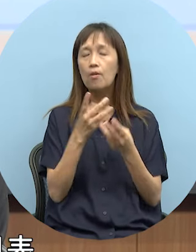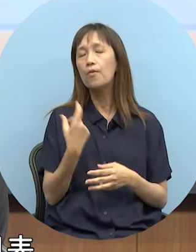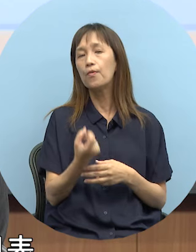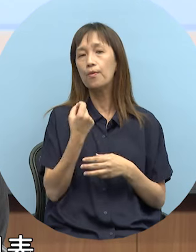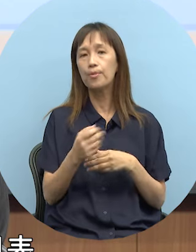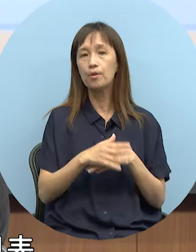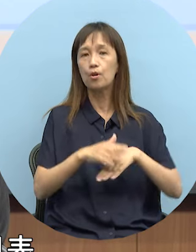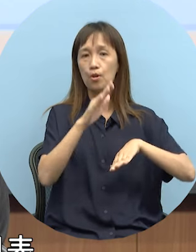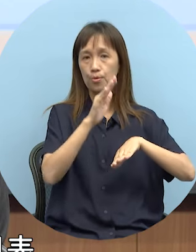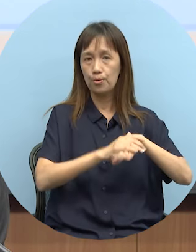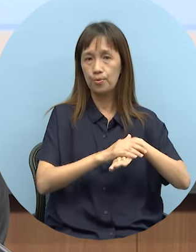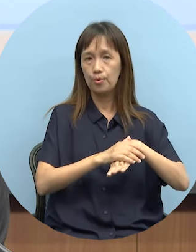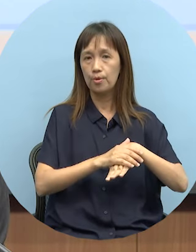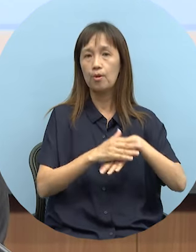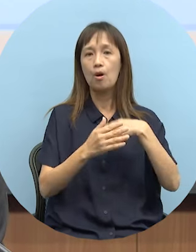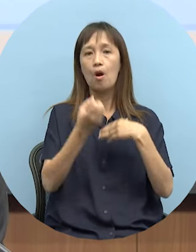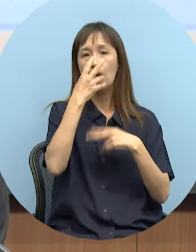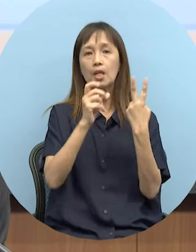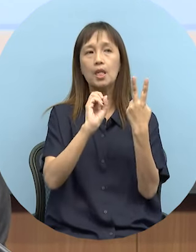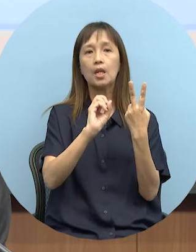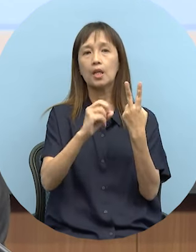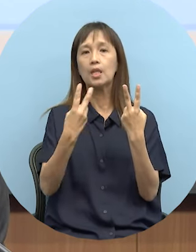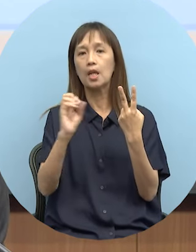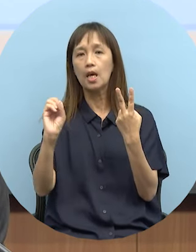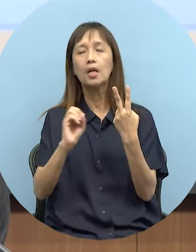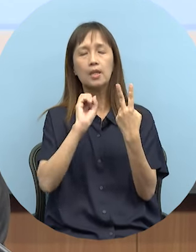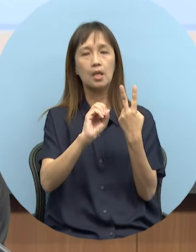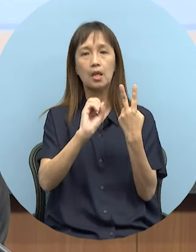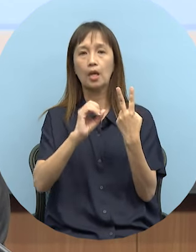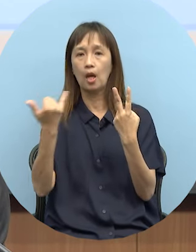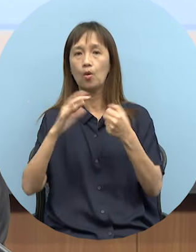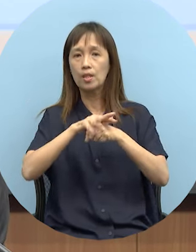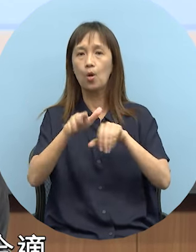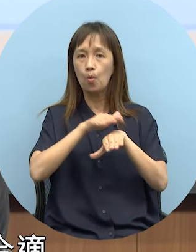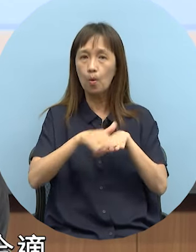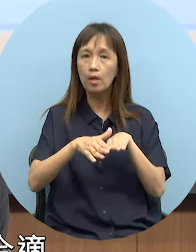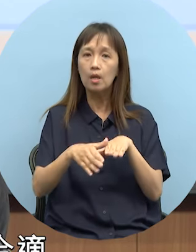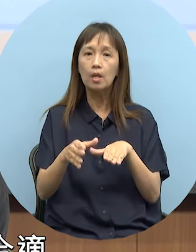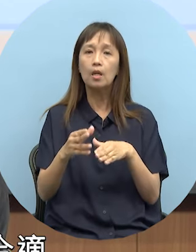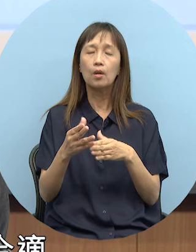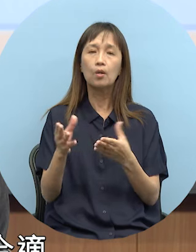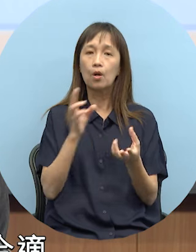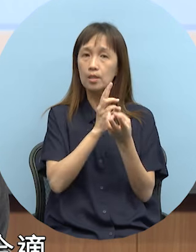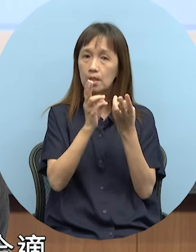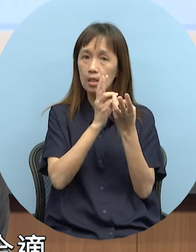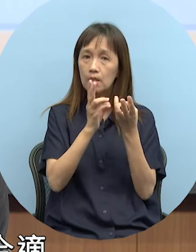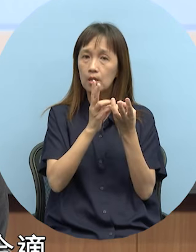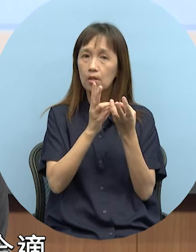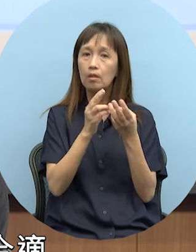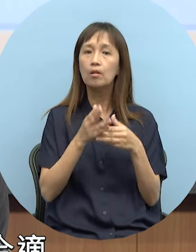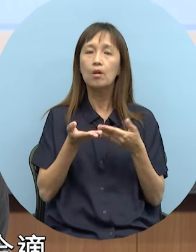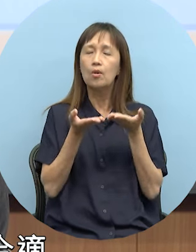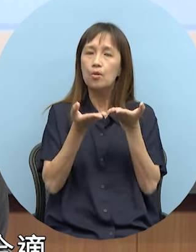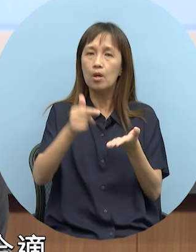放香港2020同埋世衛2006嘅數據喺我哋嘅資訊系統裏邊咧，係可以更加能夠讓我哋前線